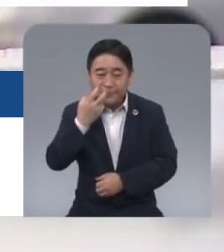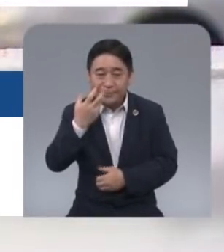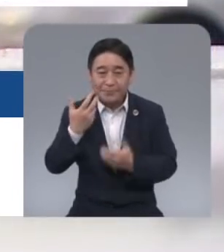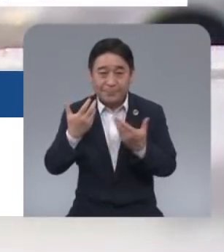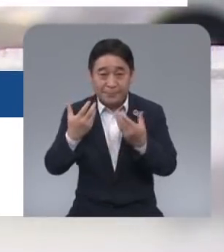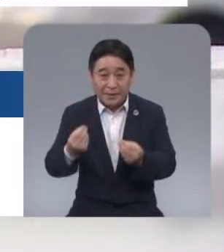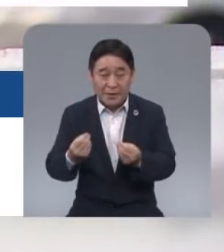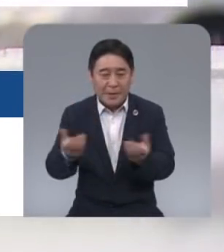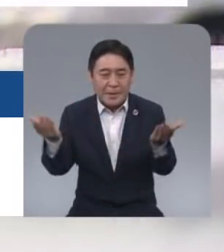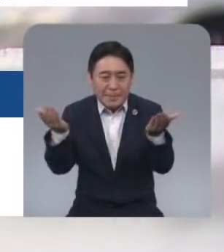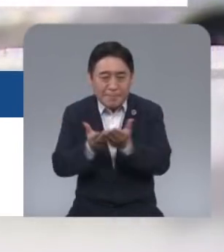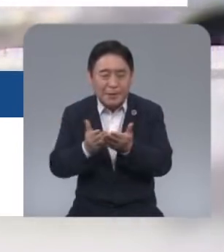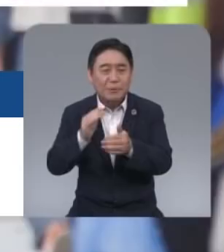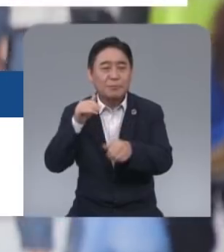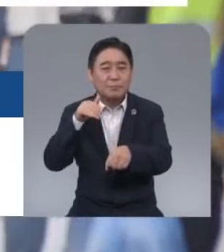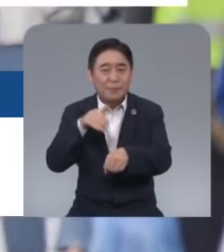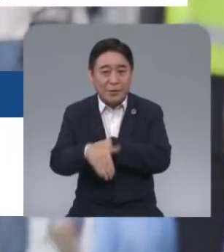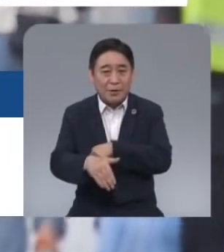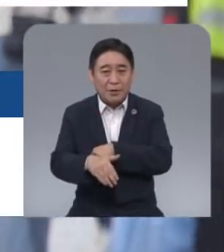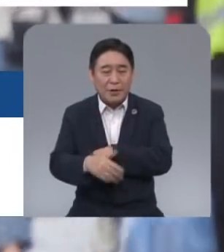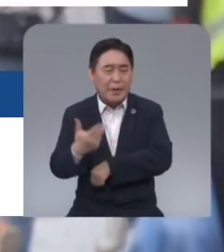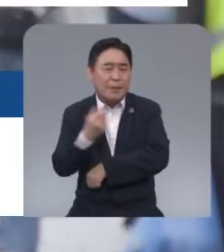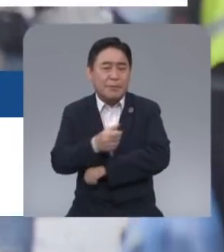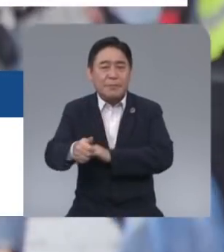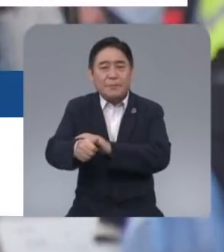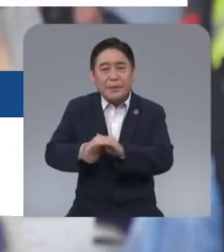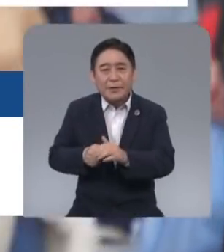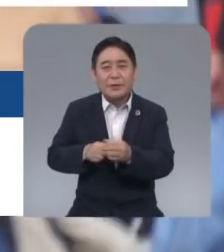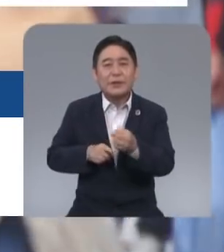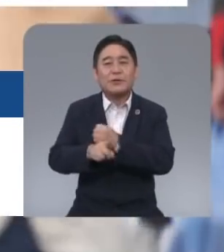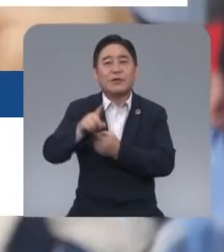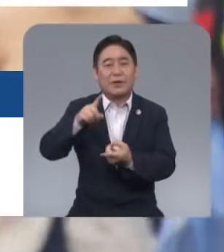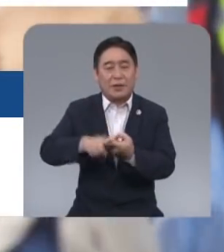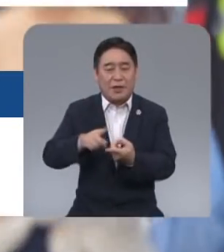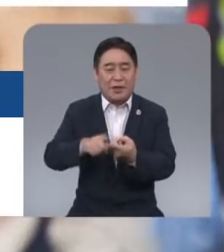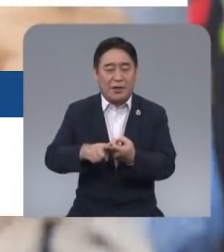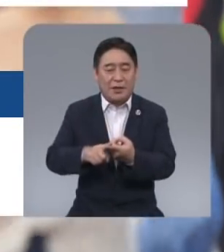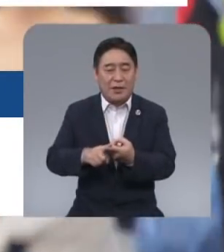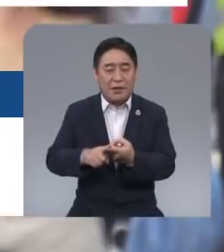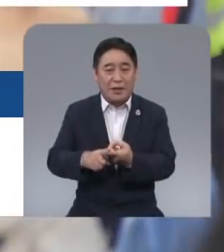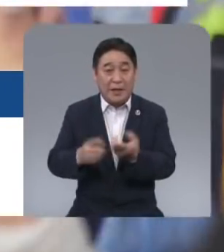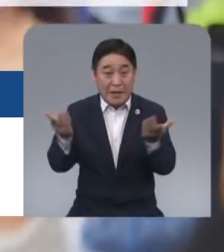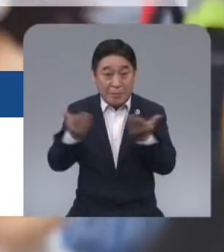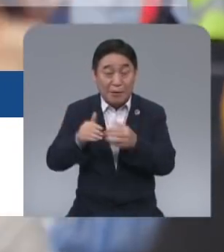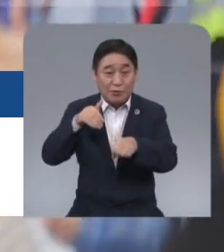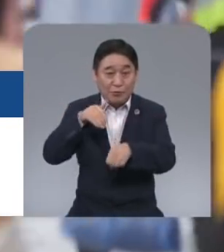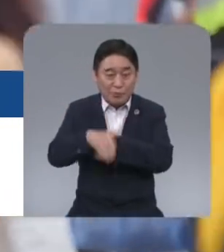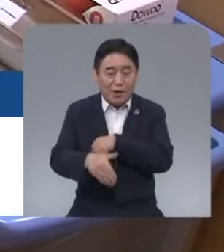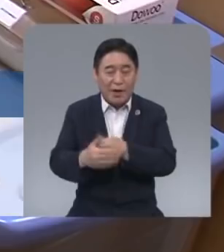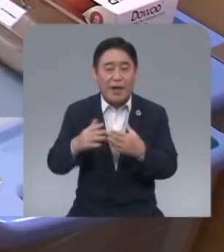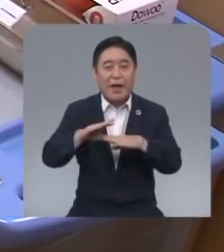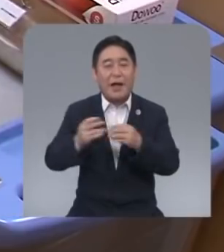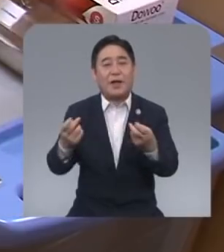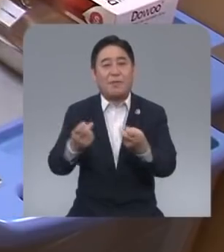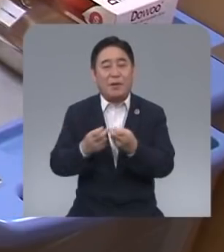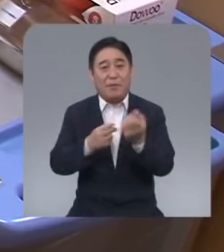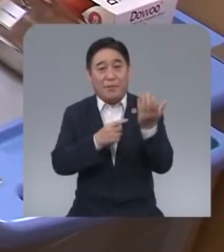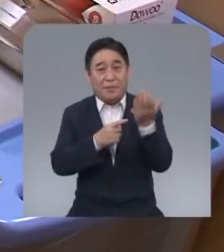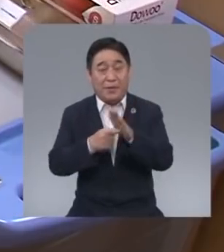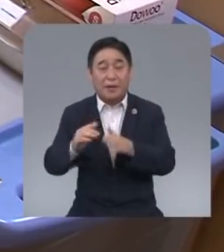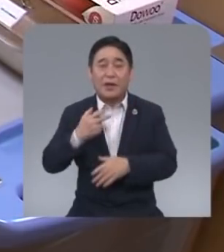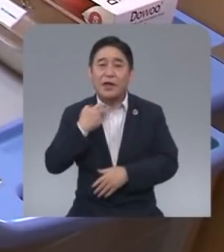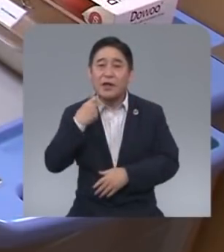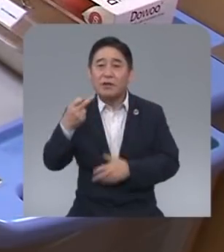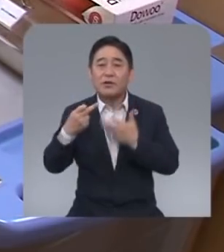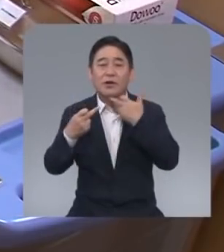조사하면서 맞춤형으로 접종을 기피하는 그 이유에 대한 맞춤형 해법을 놔야죠.